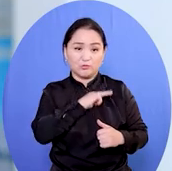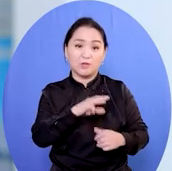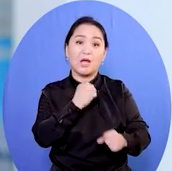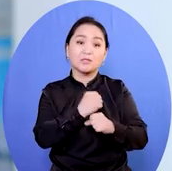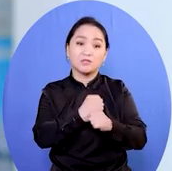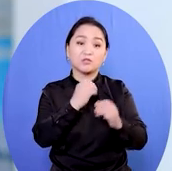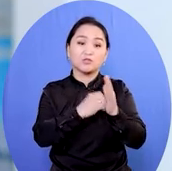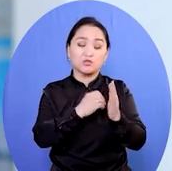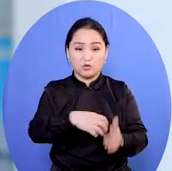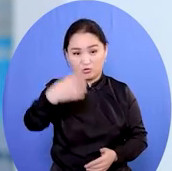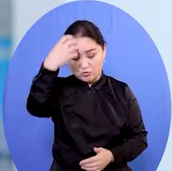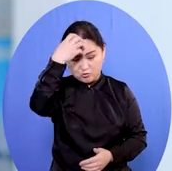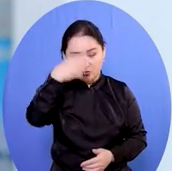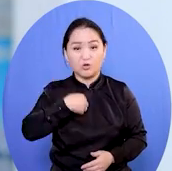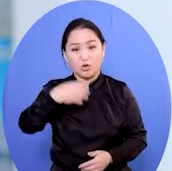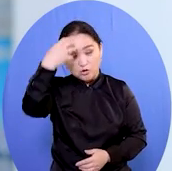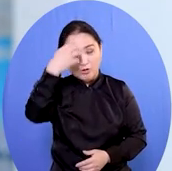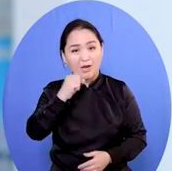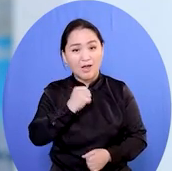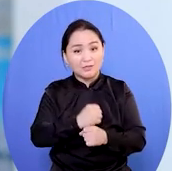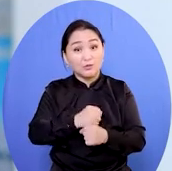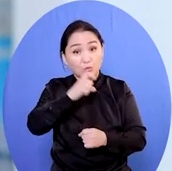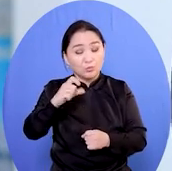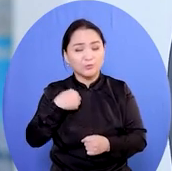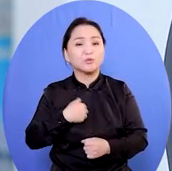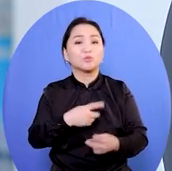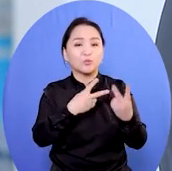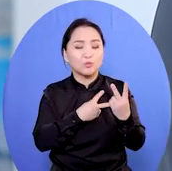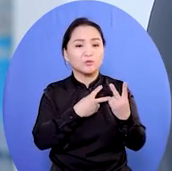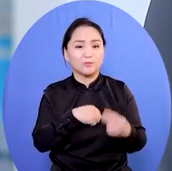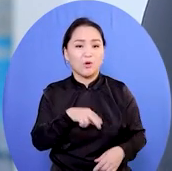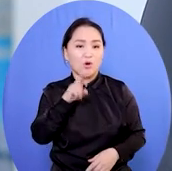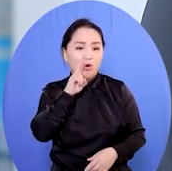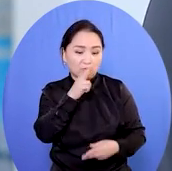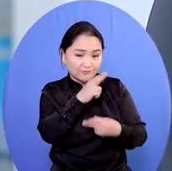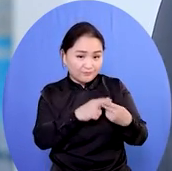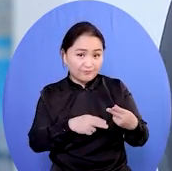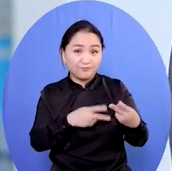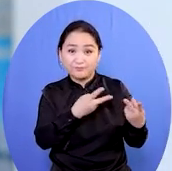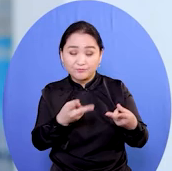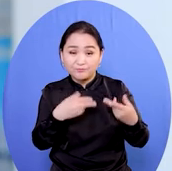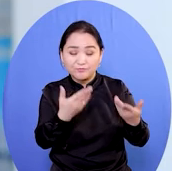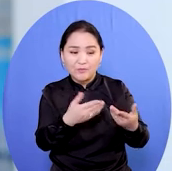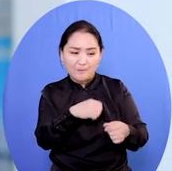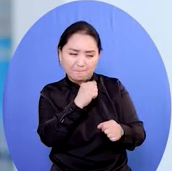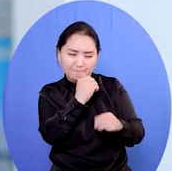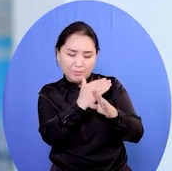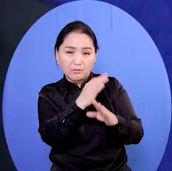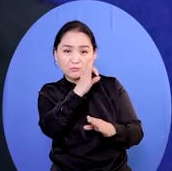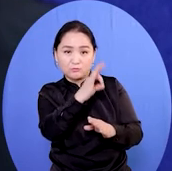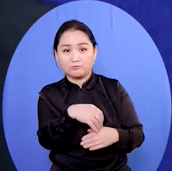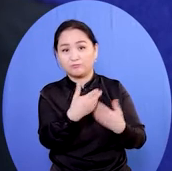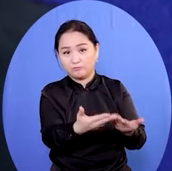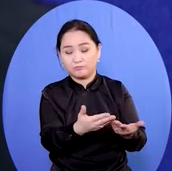яг төрийн албан хаагчд бидний үүрэг байхгүй. Тэгэхээр бид нар бол ерөөсөө айл болохоор хүнсний эрхийн бичгийн үйлчилгээг оновчтой хөрөх